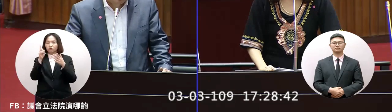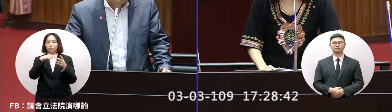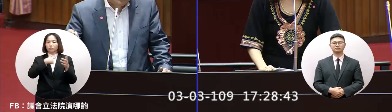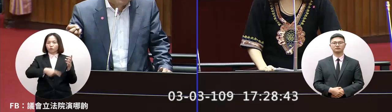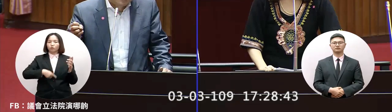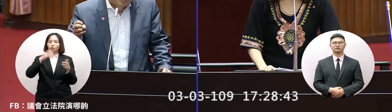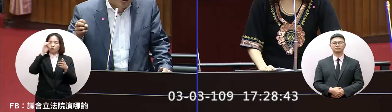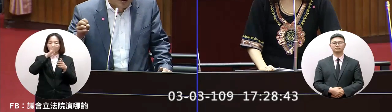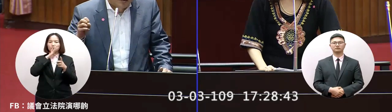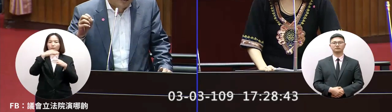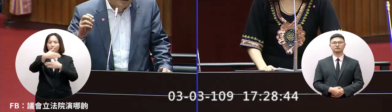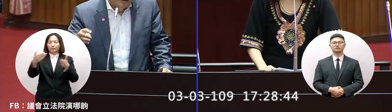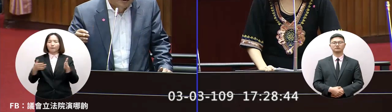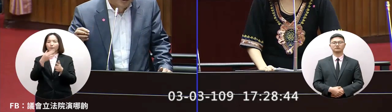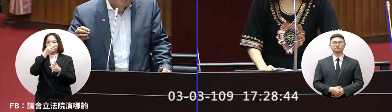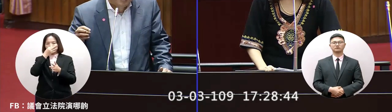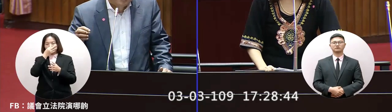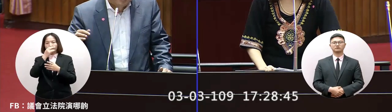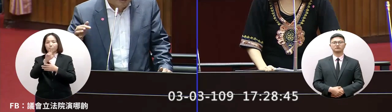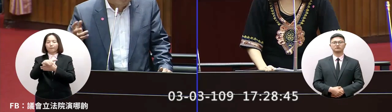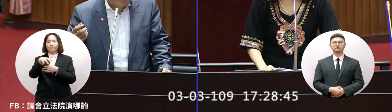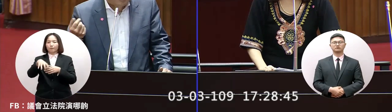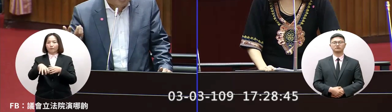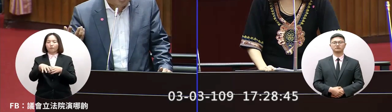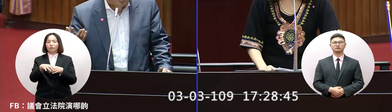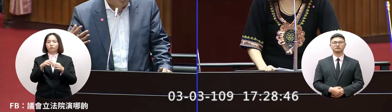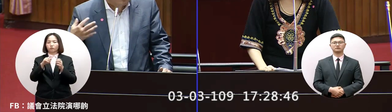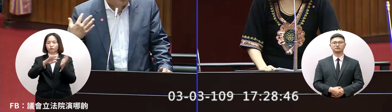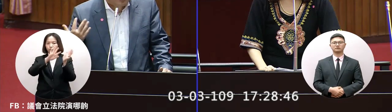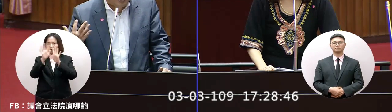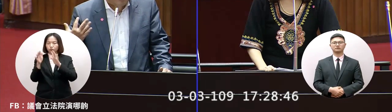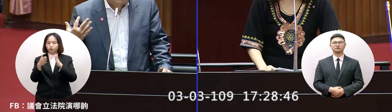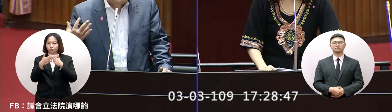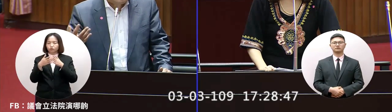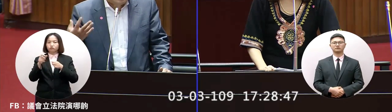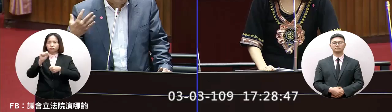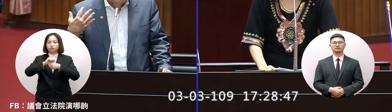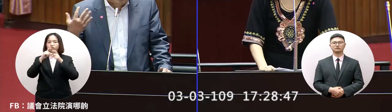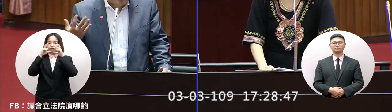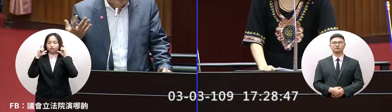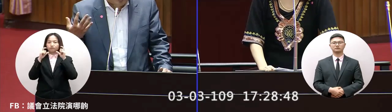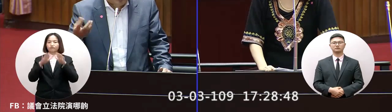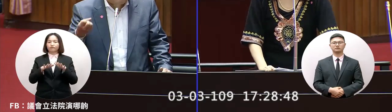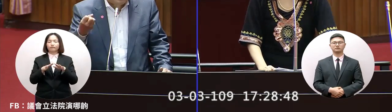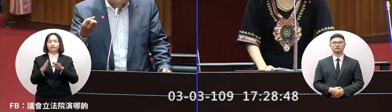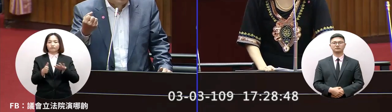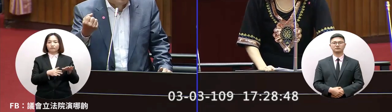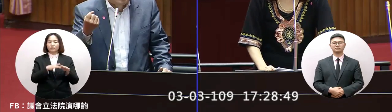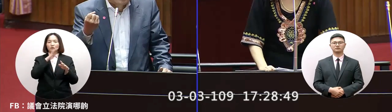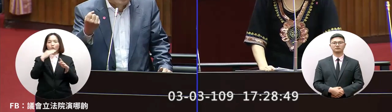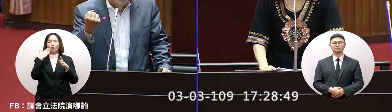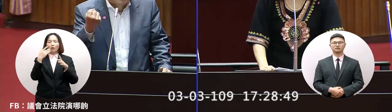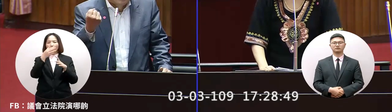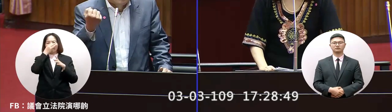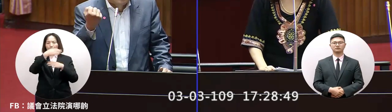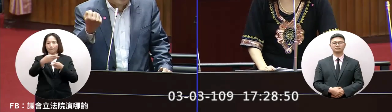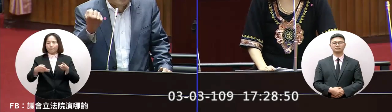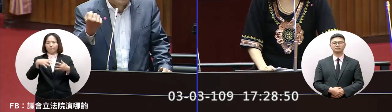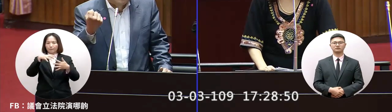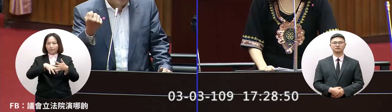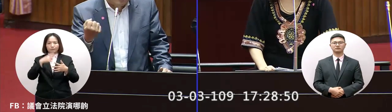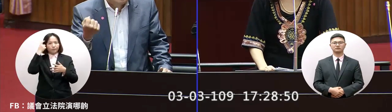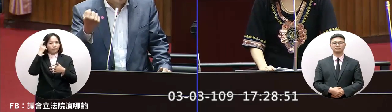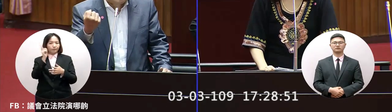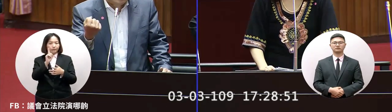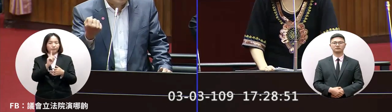或输入密闭的空间的，好等等的情况，我们就要。那现在我们也希望就是说，密闭空间的这样的一个定